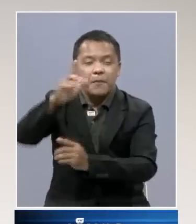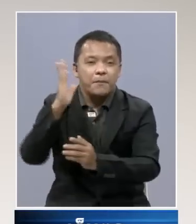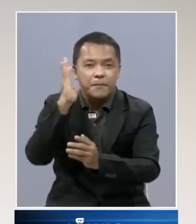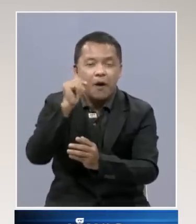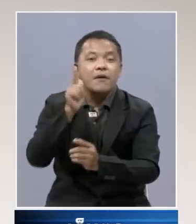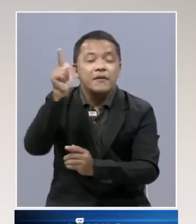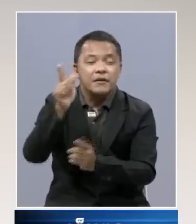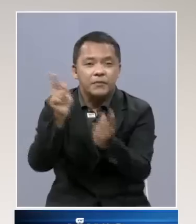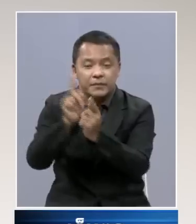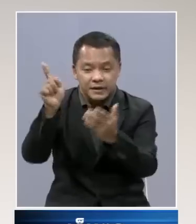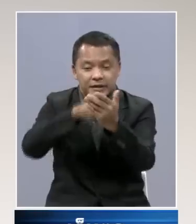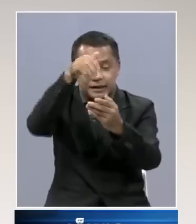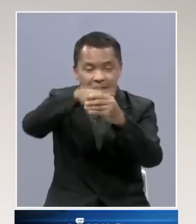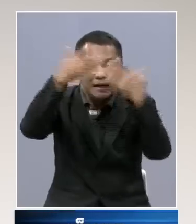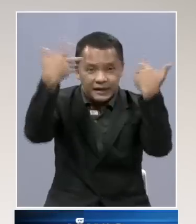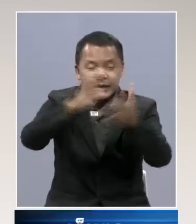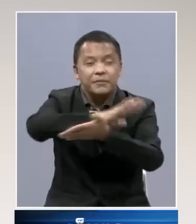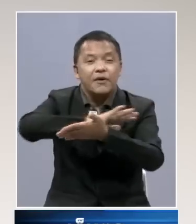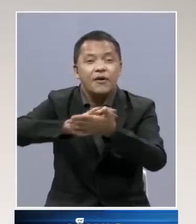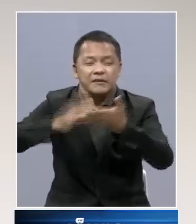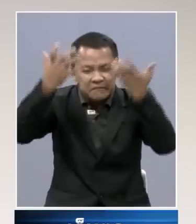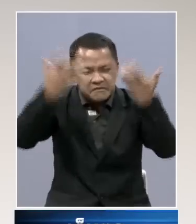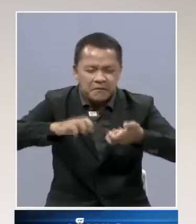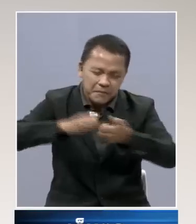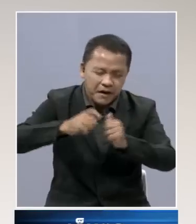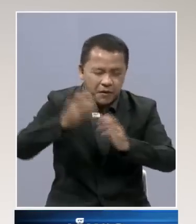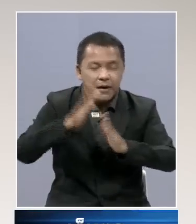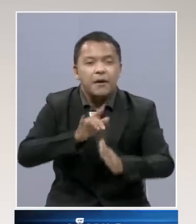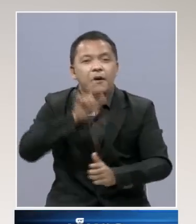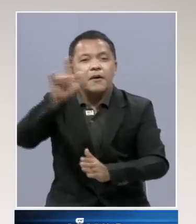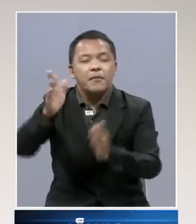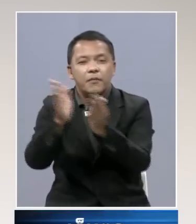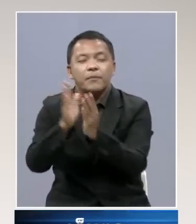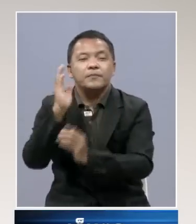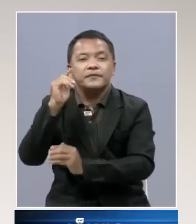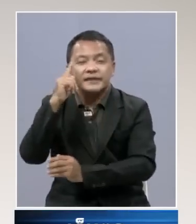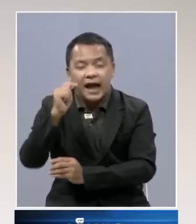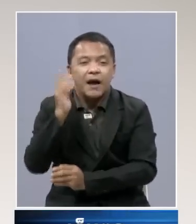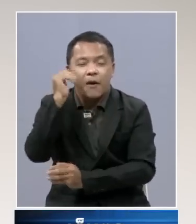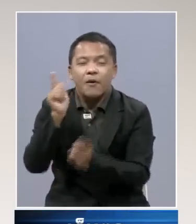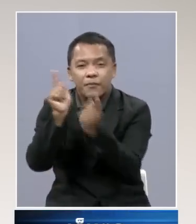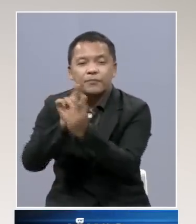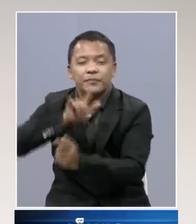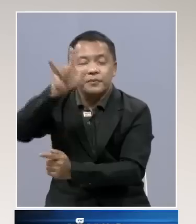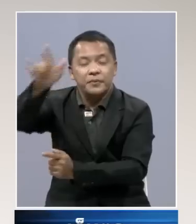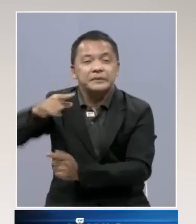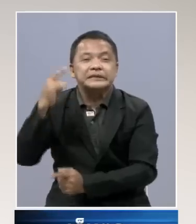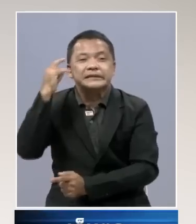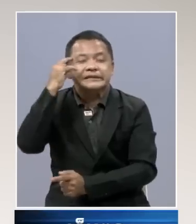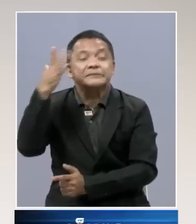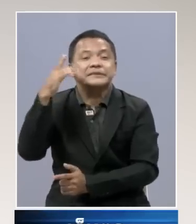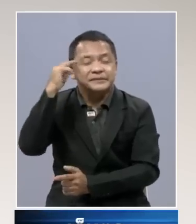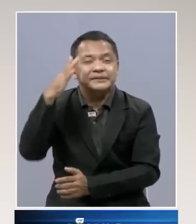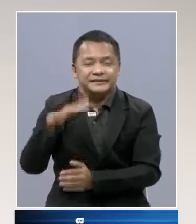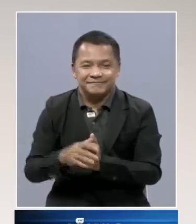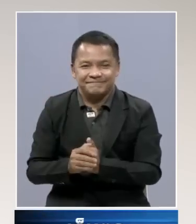วที่สำคัญคือหลังเลือกตั้งเสร็จศึกอะไรที่มันหนักหน่วงกันมาก็ไปเจอคุณตาหน่อยก็ยังดีถูกไหมฮะถ้าไม่คิดอะไรเยอะนะ ต